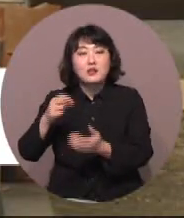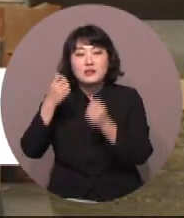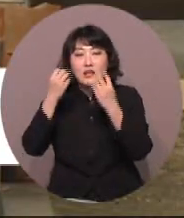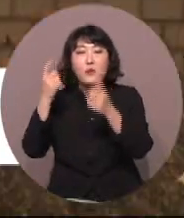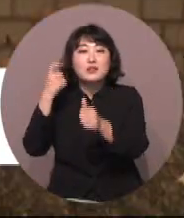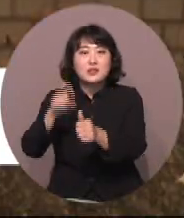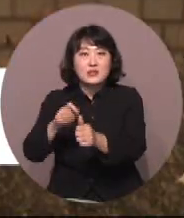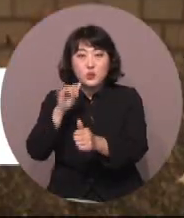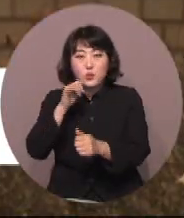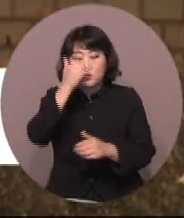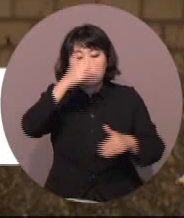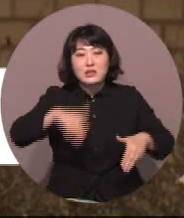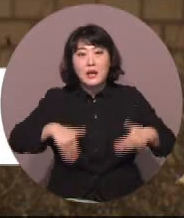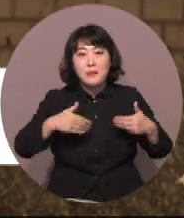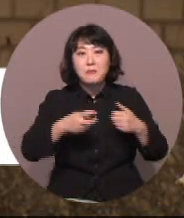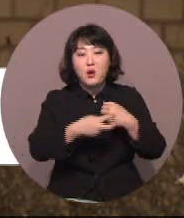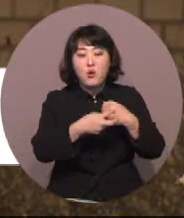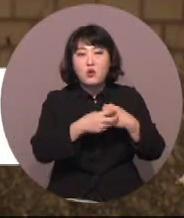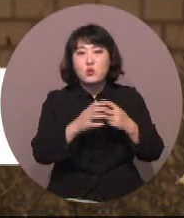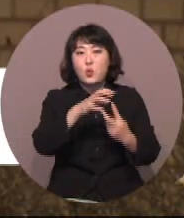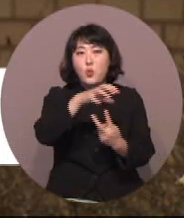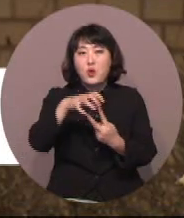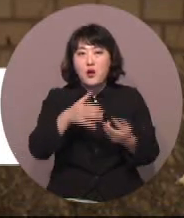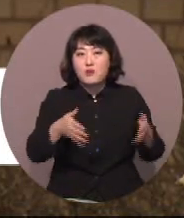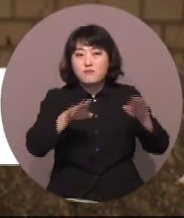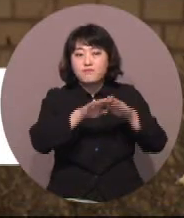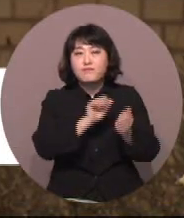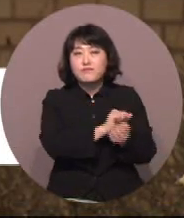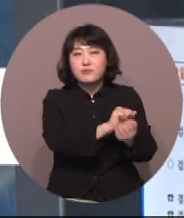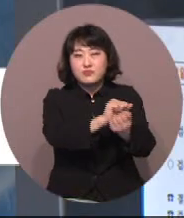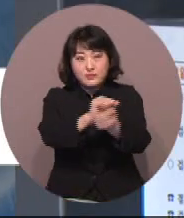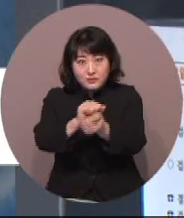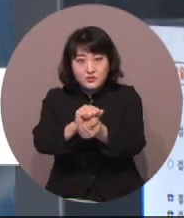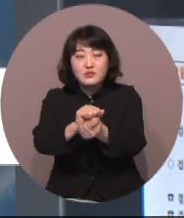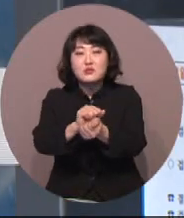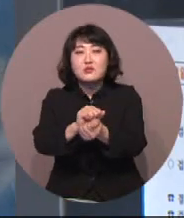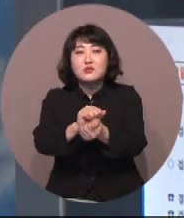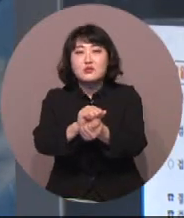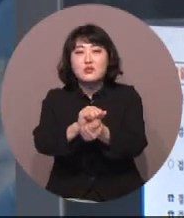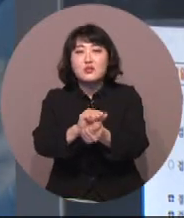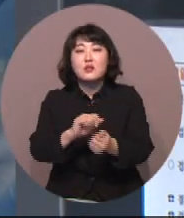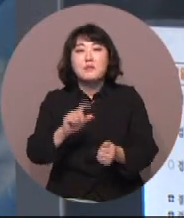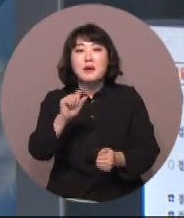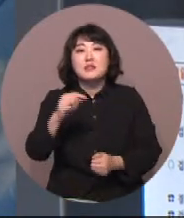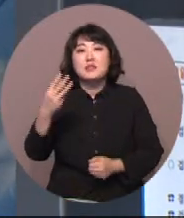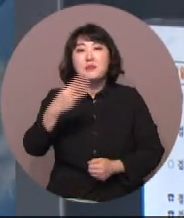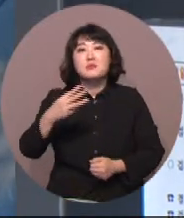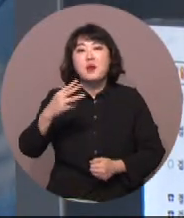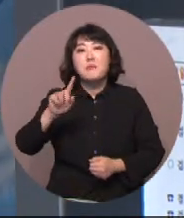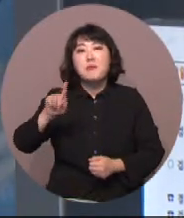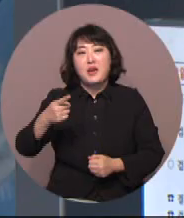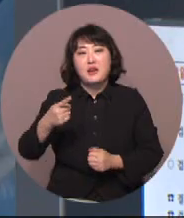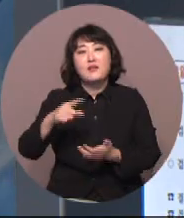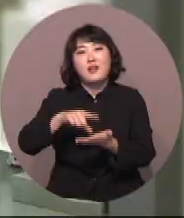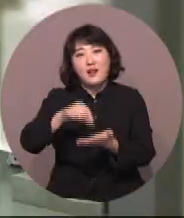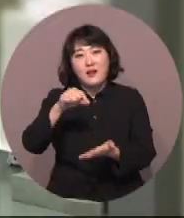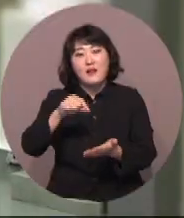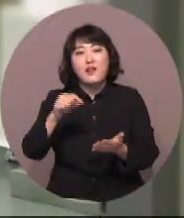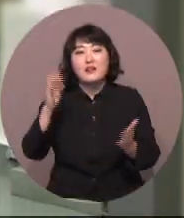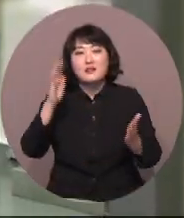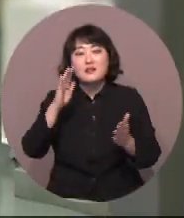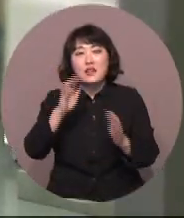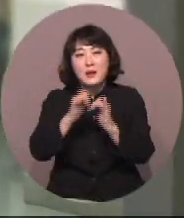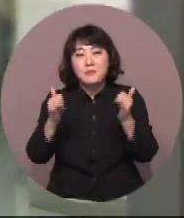충남 에서는 병원과 유양 시설을 중심으로 집단 감염이 이어지면서 13100 45명이 안